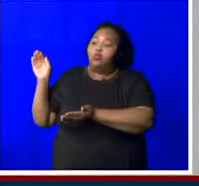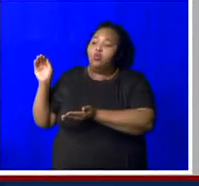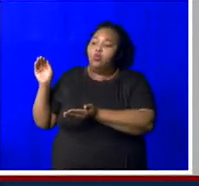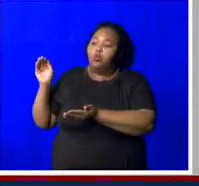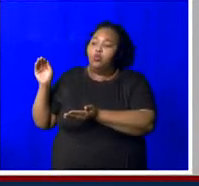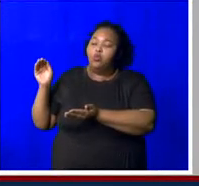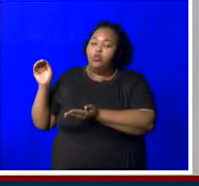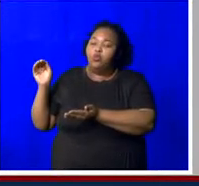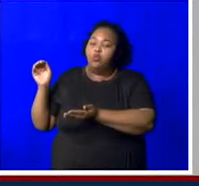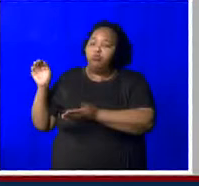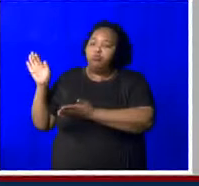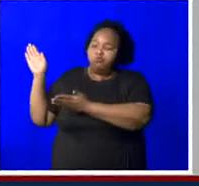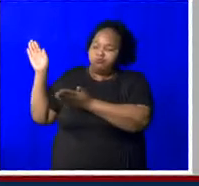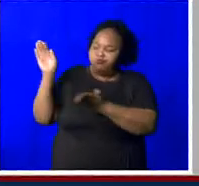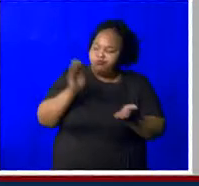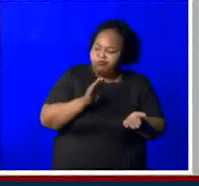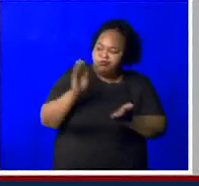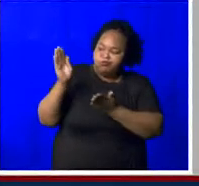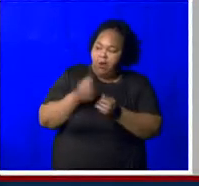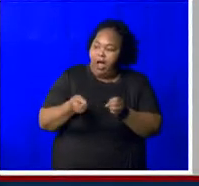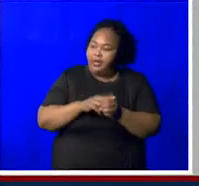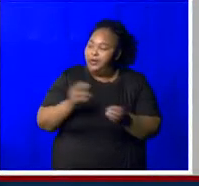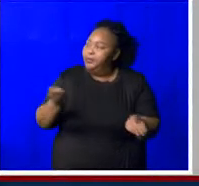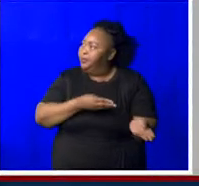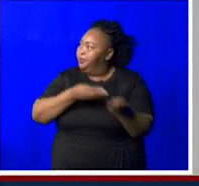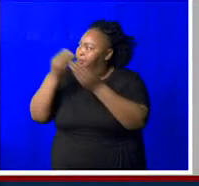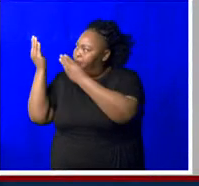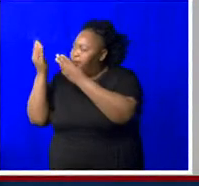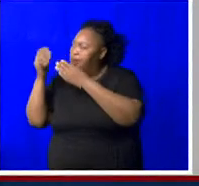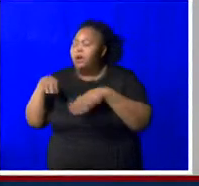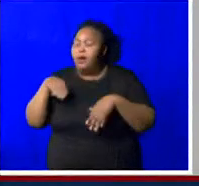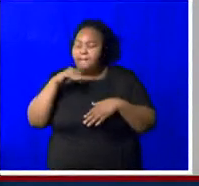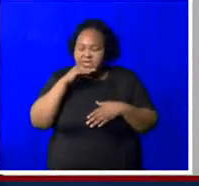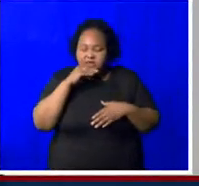unit isasibukela isakhulumisana nalabo